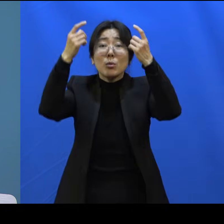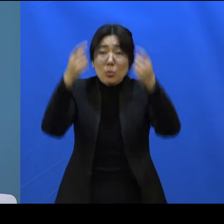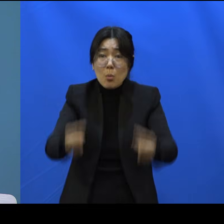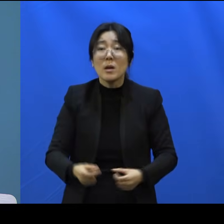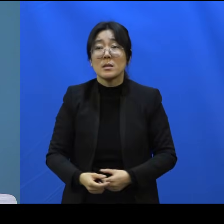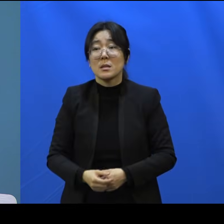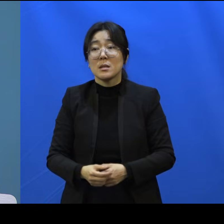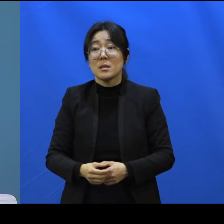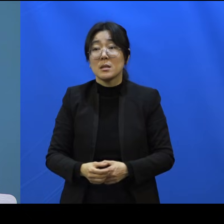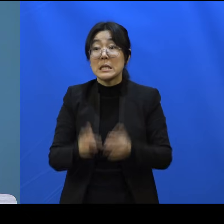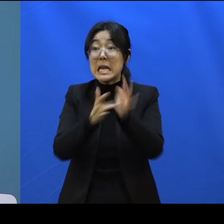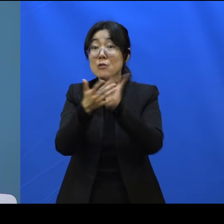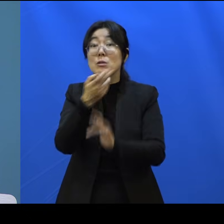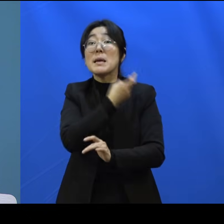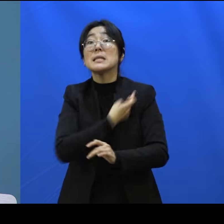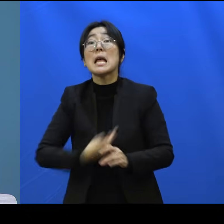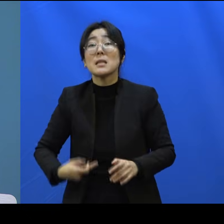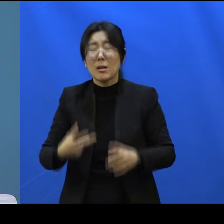성경에 나온 인물들이.